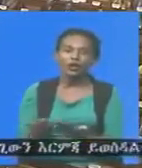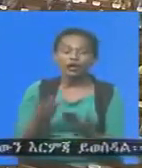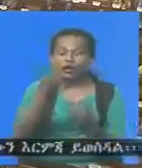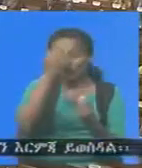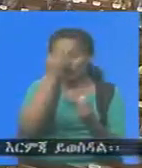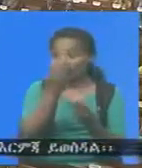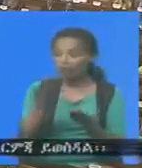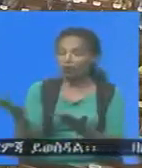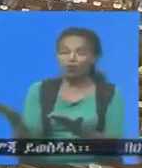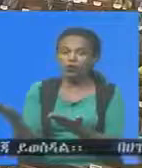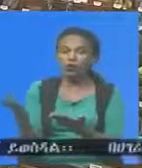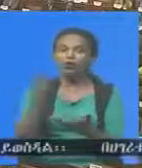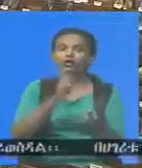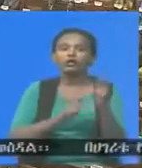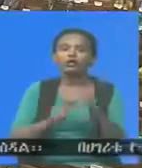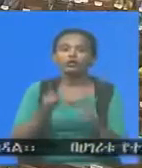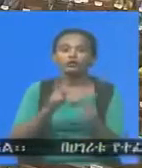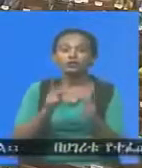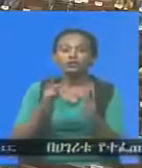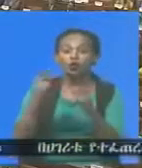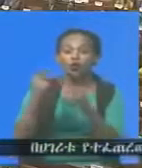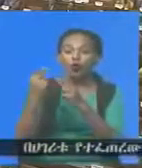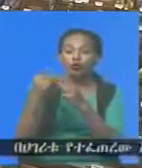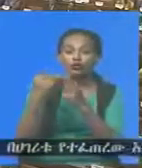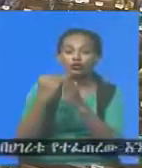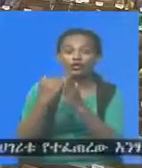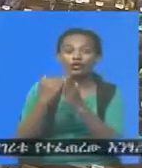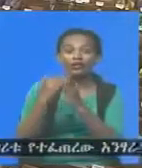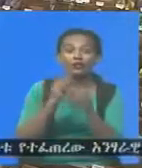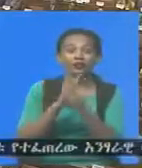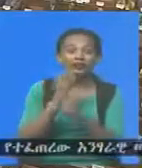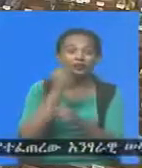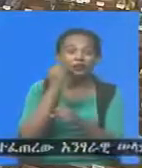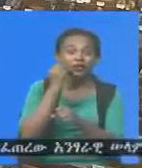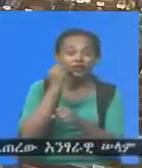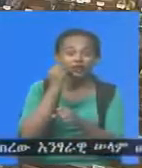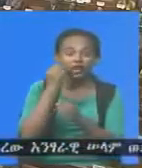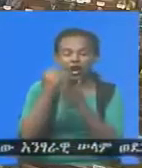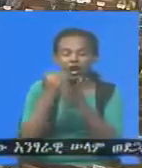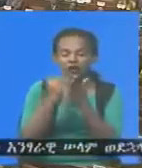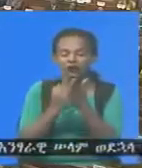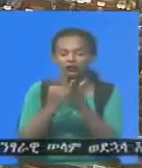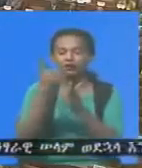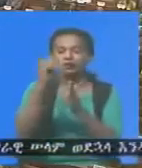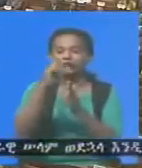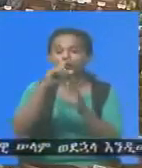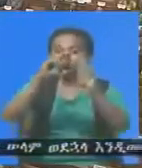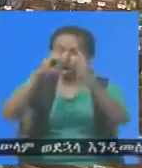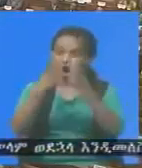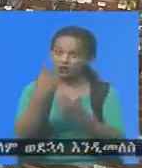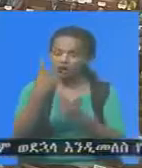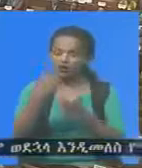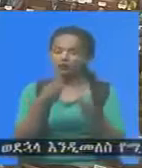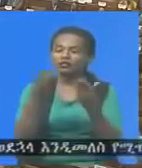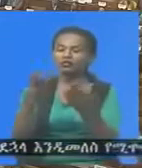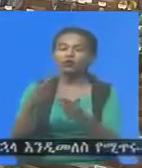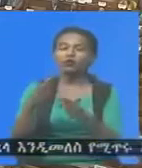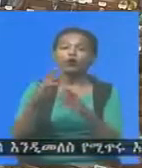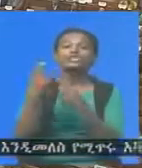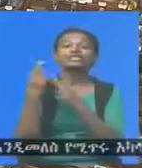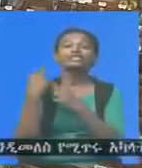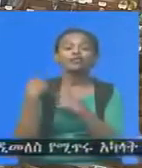እንደሚታወቀው የህዝብ ተወካዮች ምክር ቤት በህገ መንግስት አንቀጽ 55 ንዑስ 1 በተሰጠው ስልጣንና ተግባር